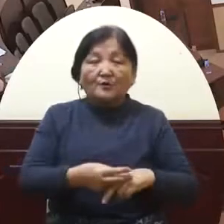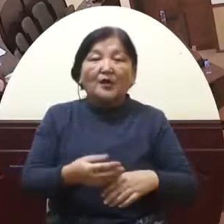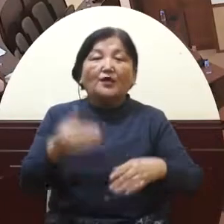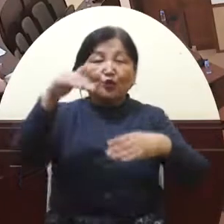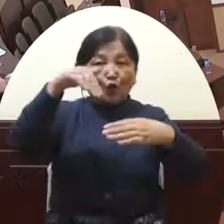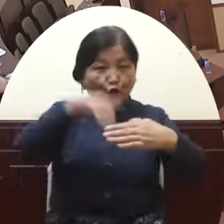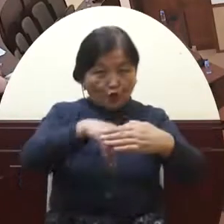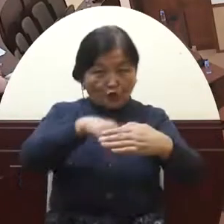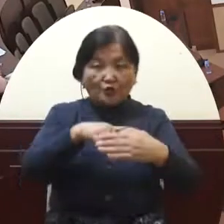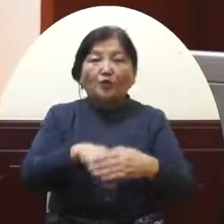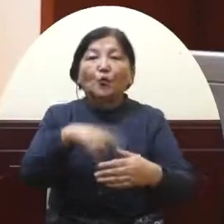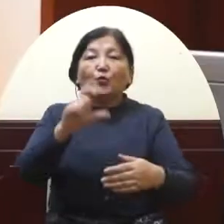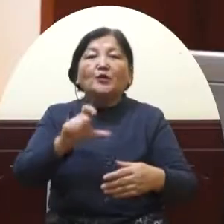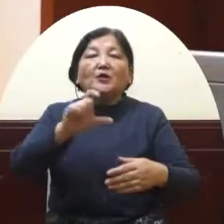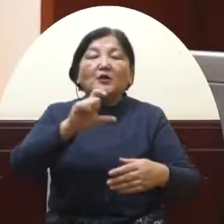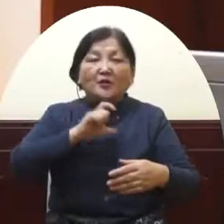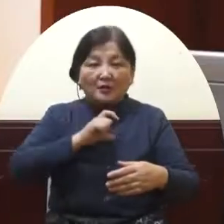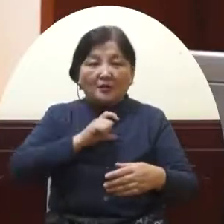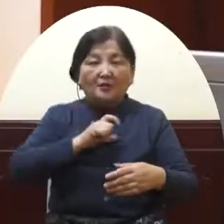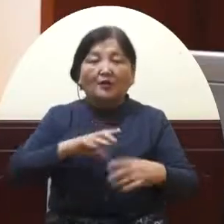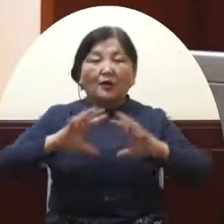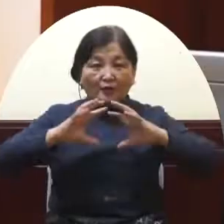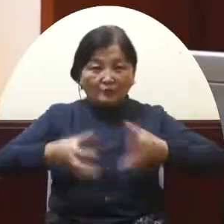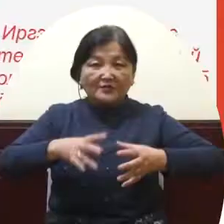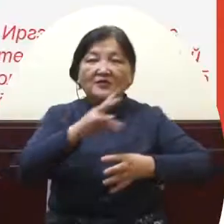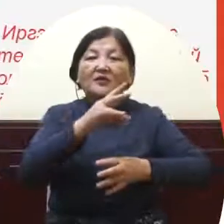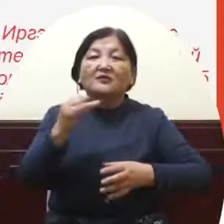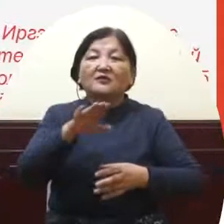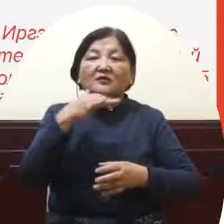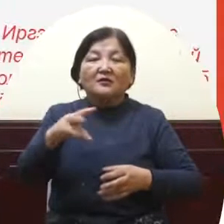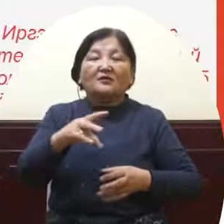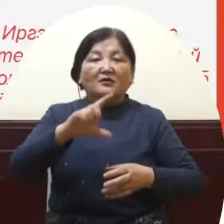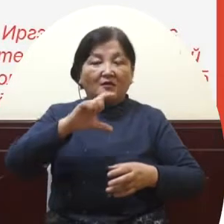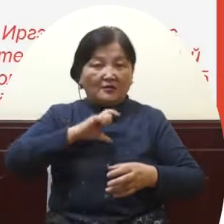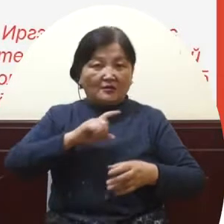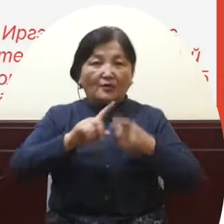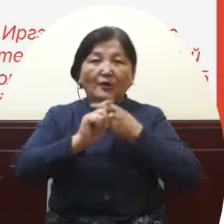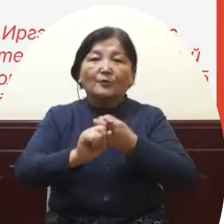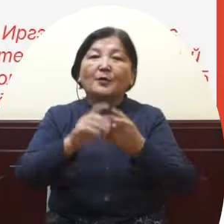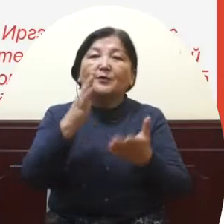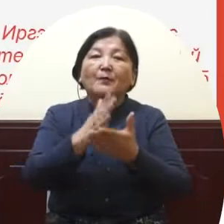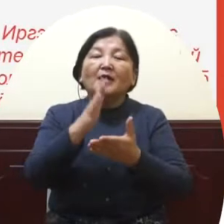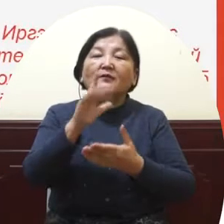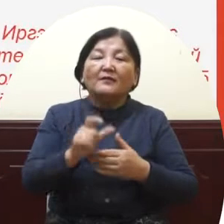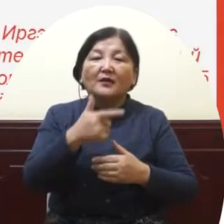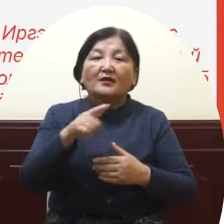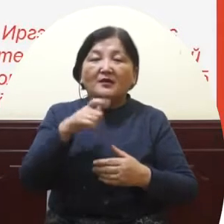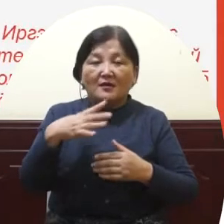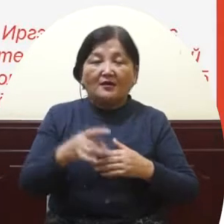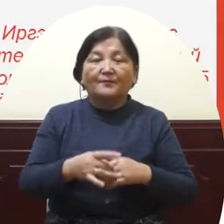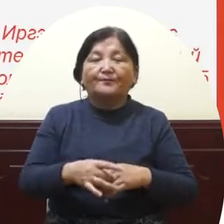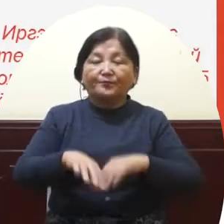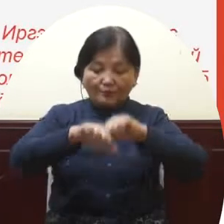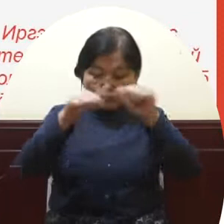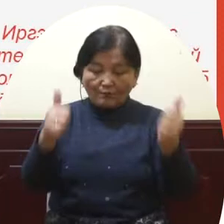дотоодын хүний эрхийн асуудал бол яагаад олон улсын нийтийн эрхцээний тухай асуудал вэ гэхээр энэ бол нийтийн бүх